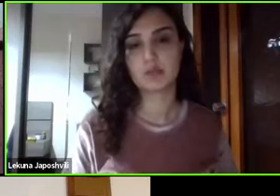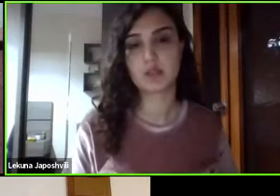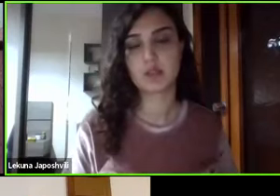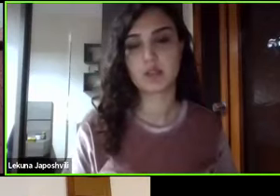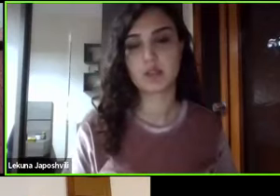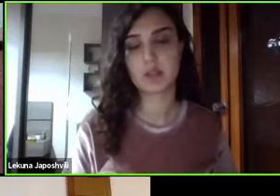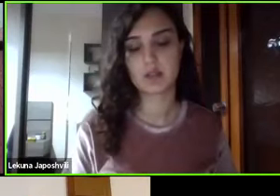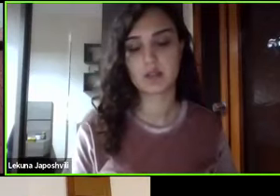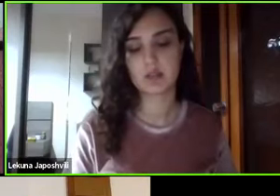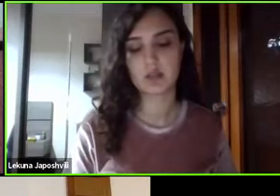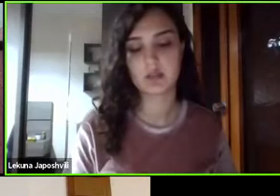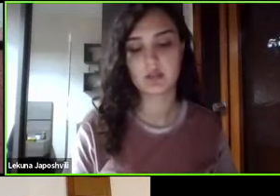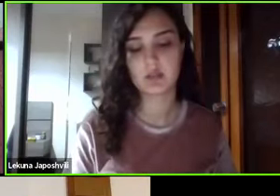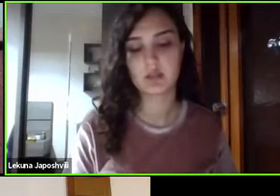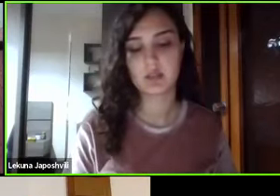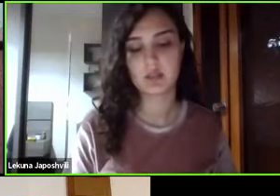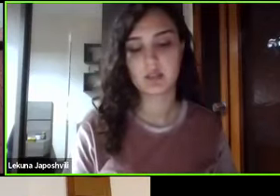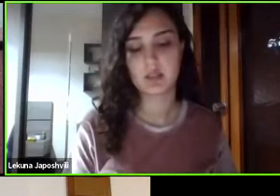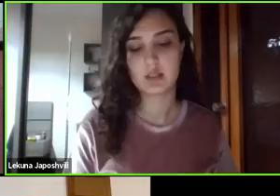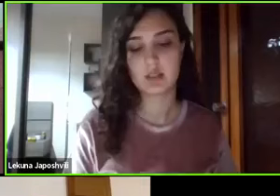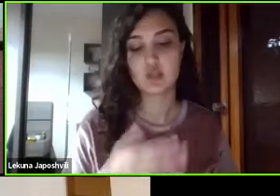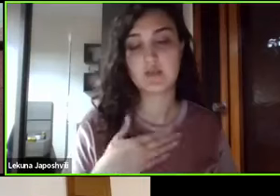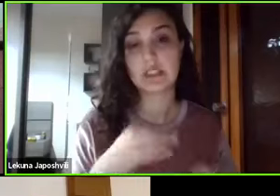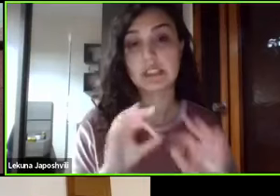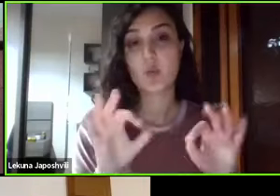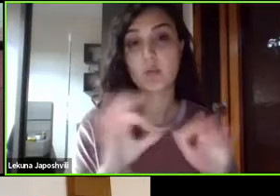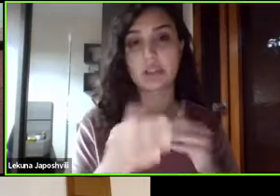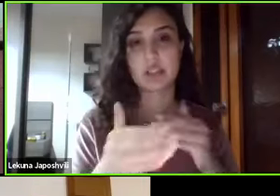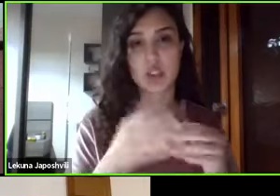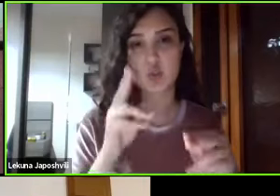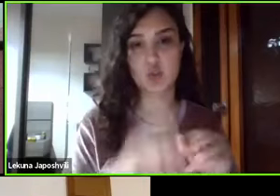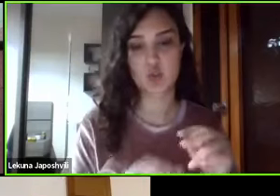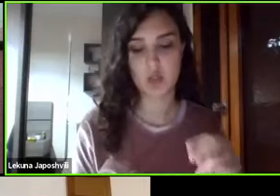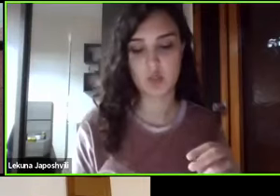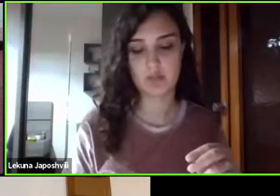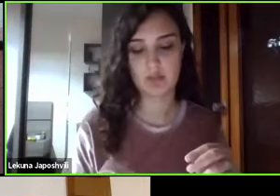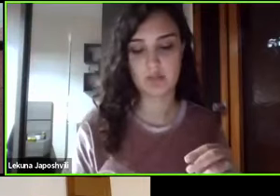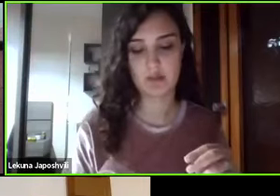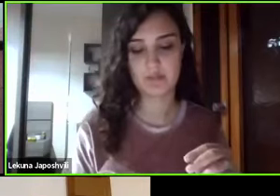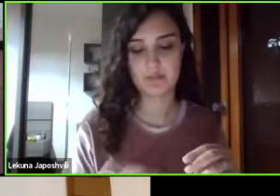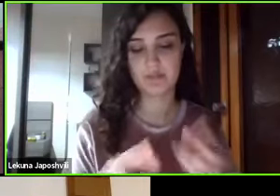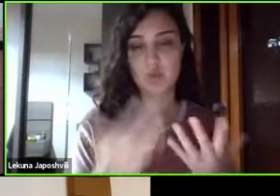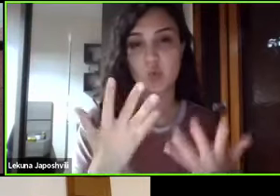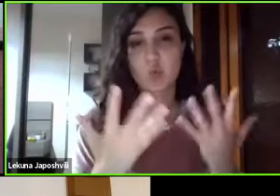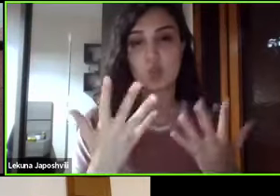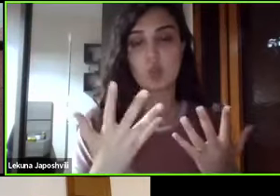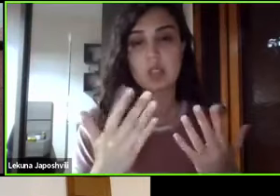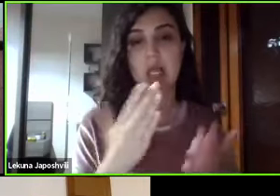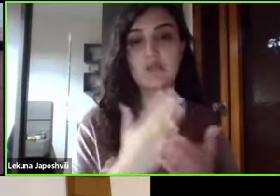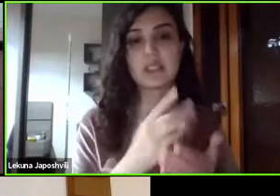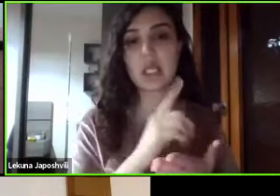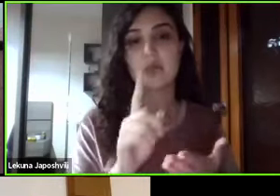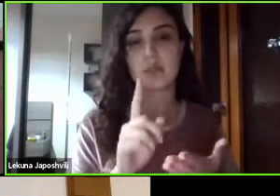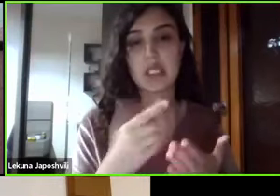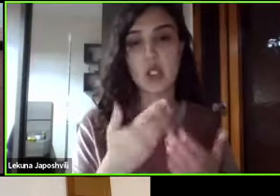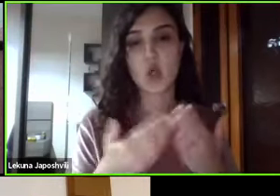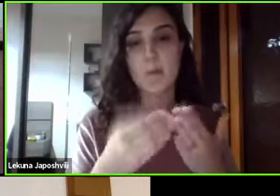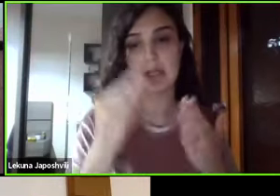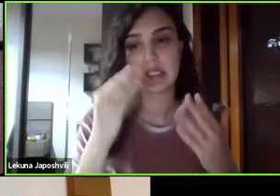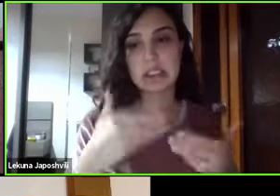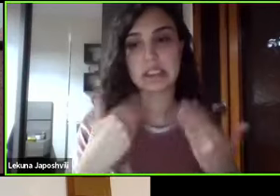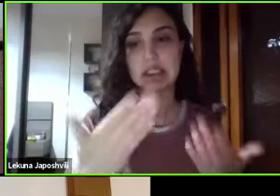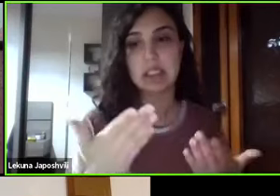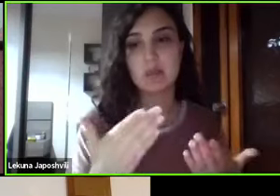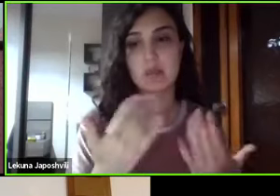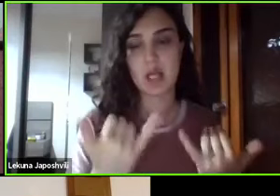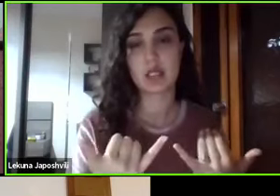ია ჩვენი საუბარი დასასრულს უახლოვდება თითქმის. თუ გაქვთ რაიმე რეკომენდაციები